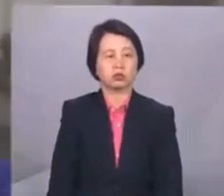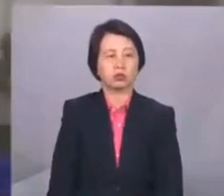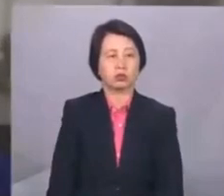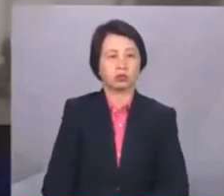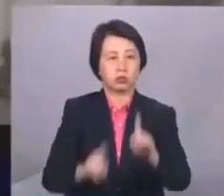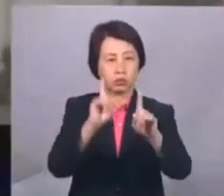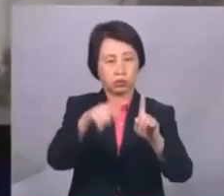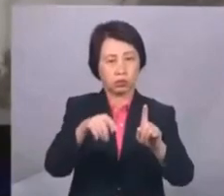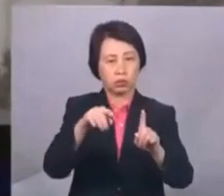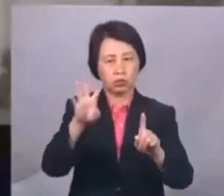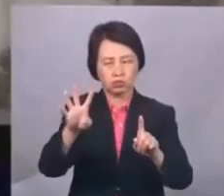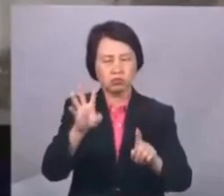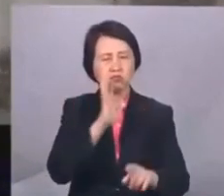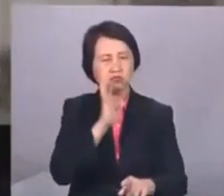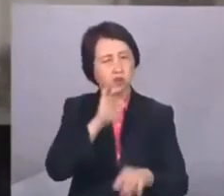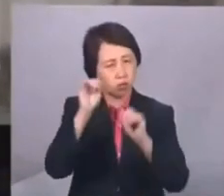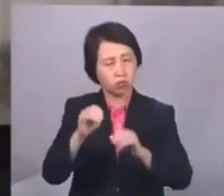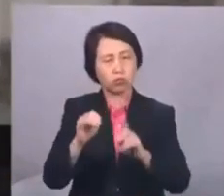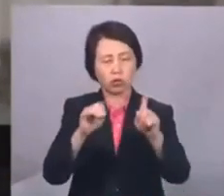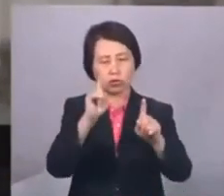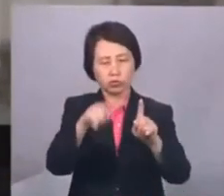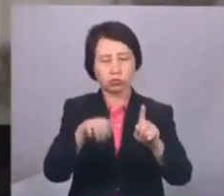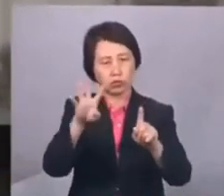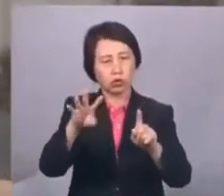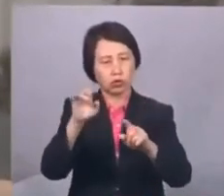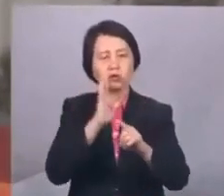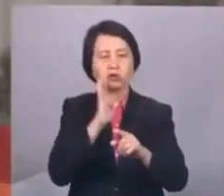tetap baru datang betul